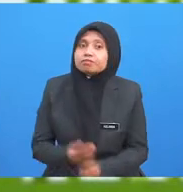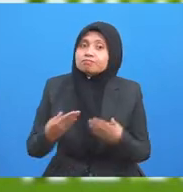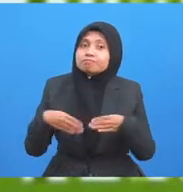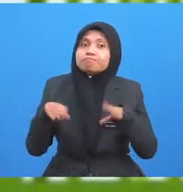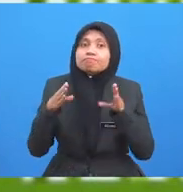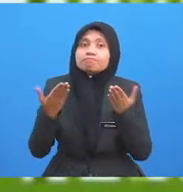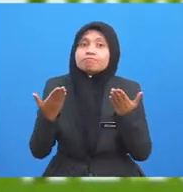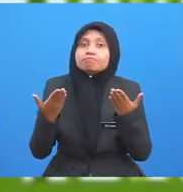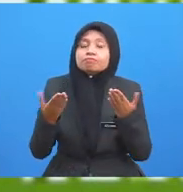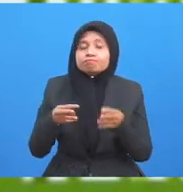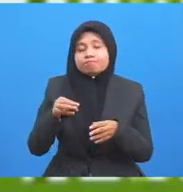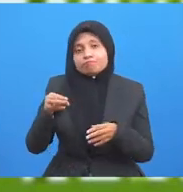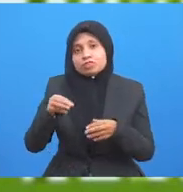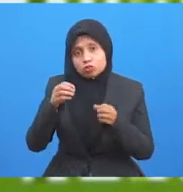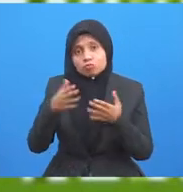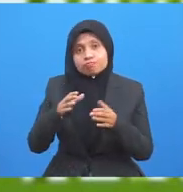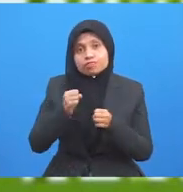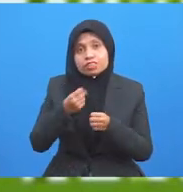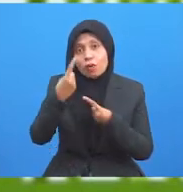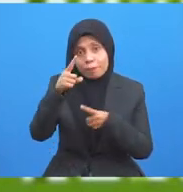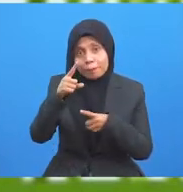Bagaimana murid-murid, sudah dapat jawapannya?